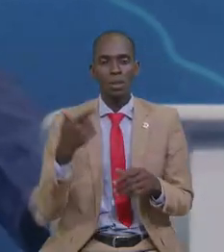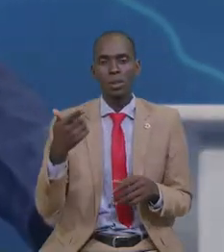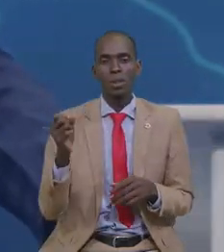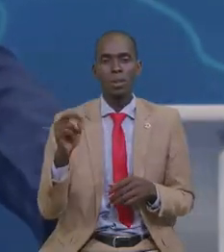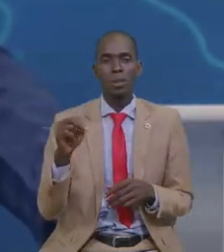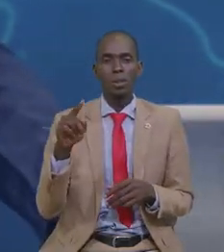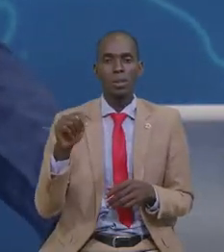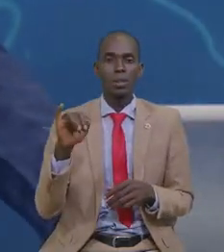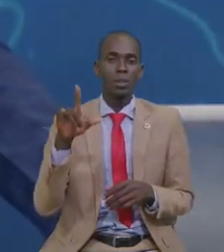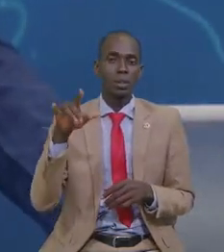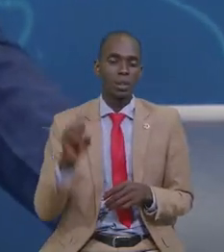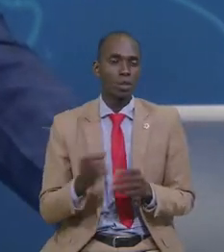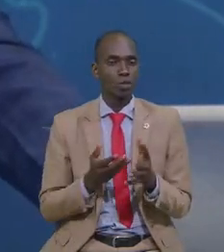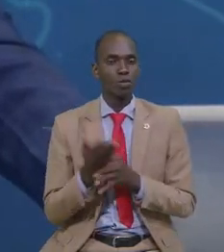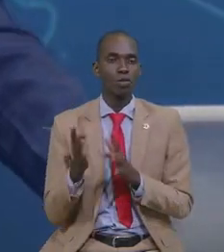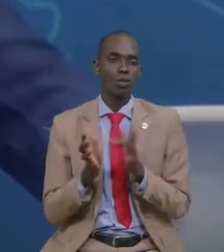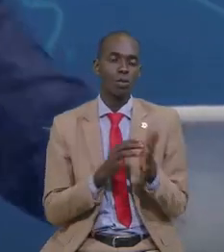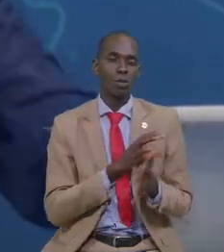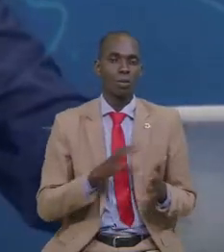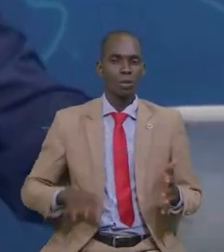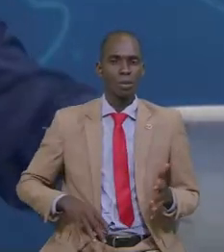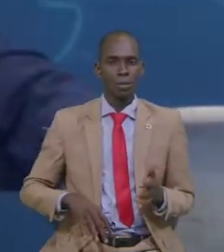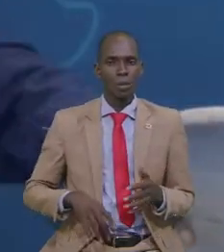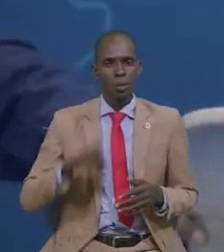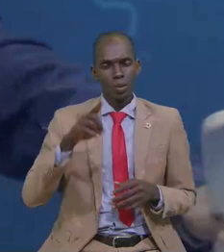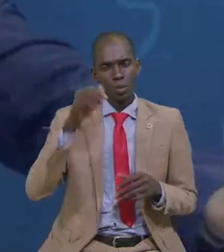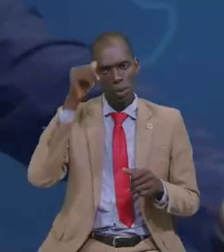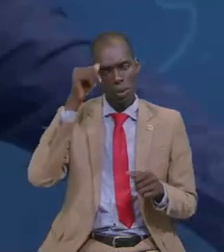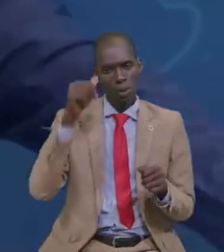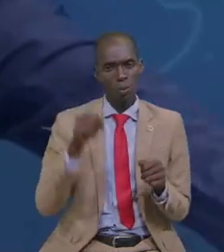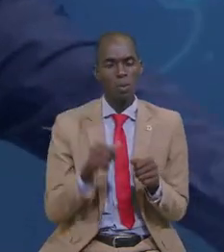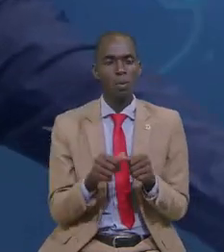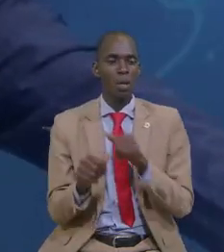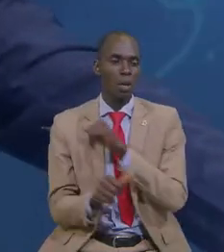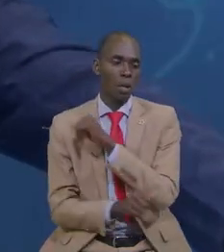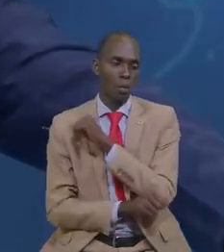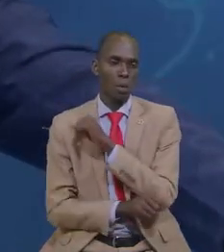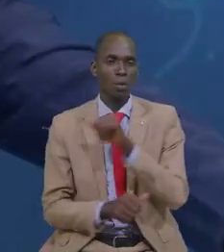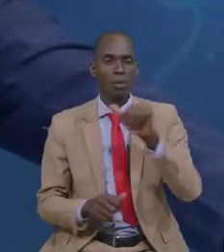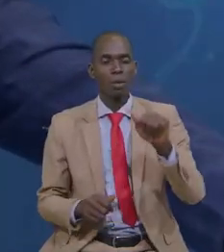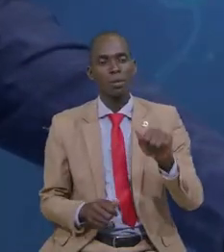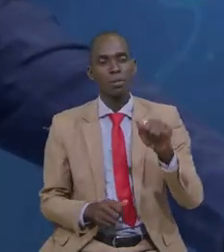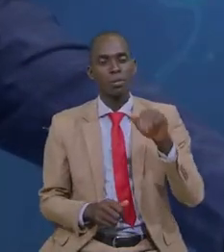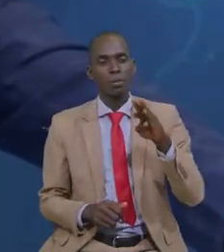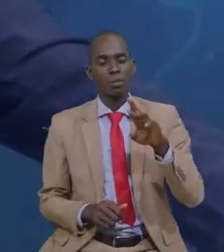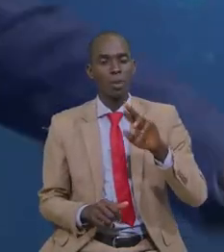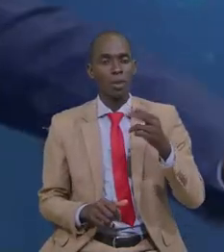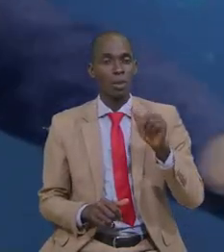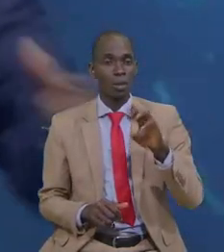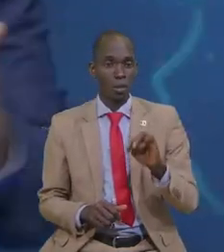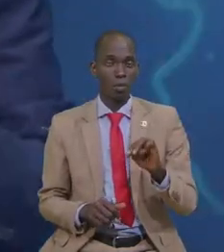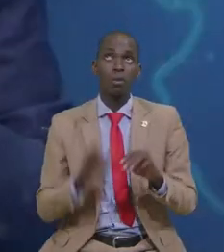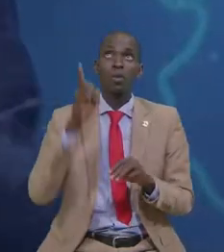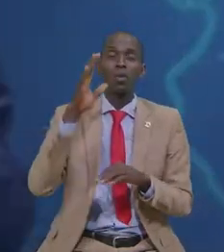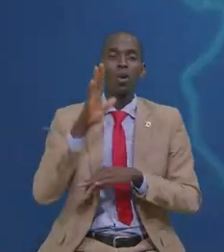son accomplissement en Jésus-Christ. Et ce que vous rappelez bien, Abraham, Dieu l'a